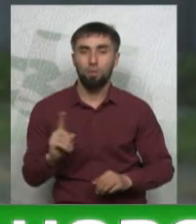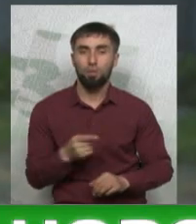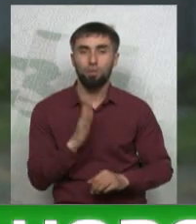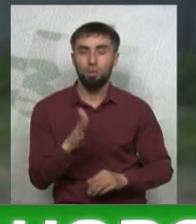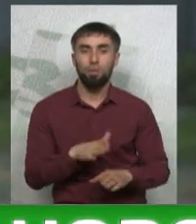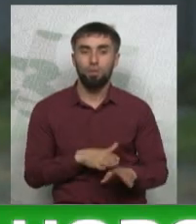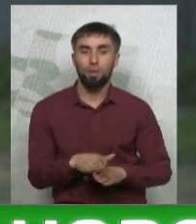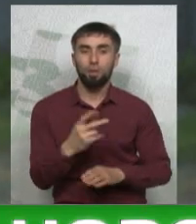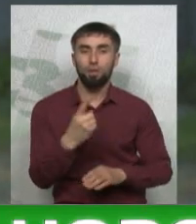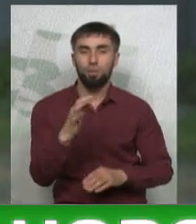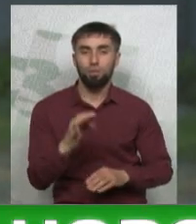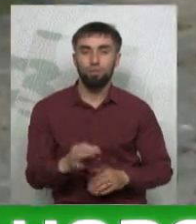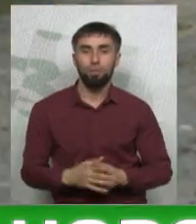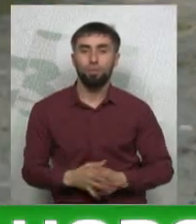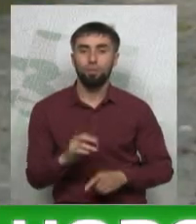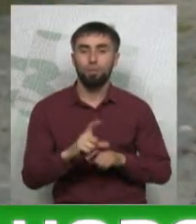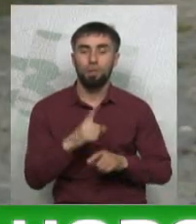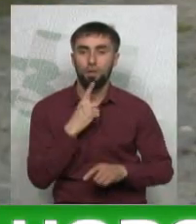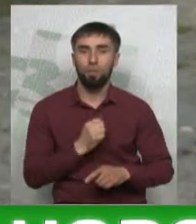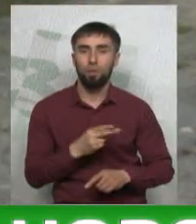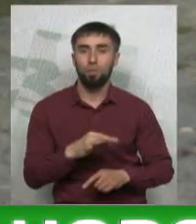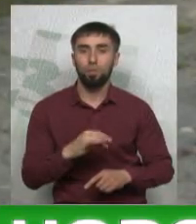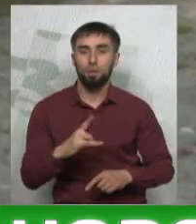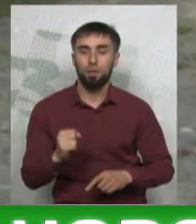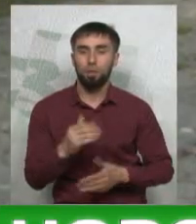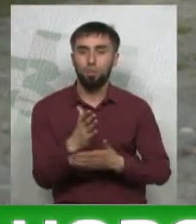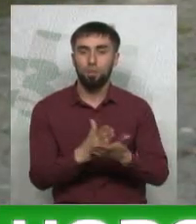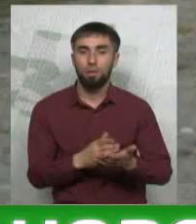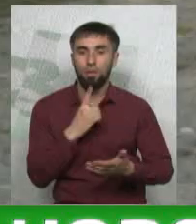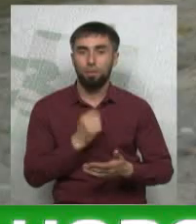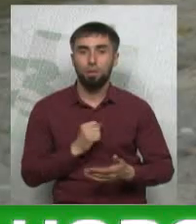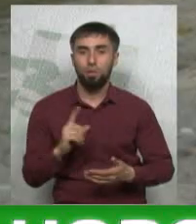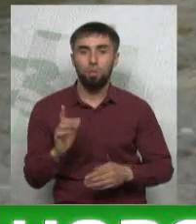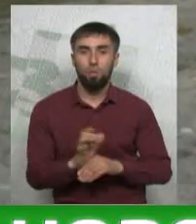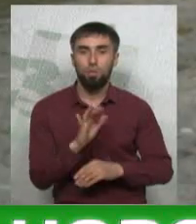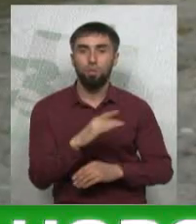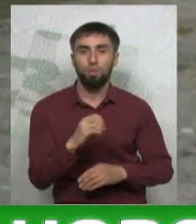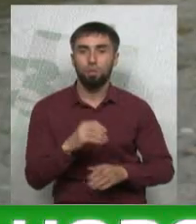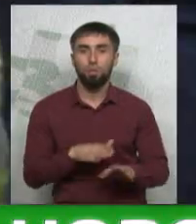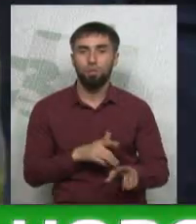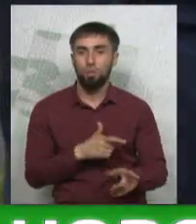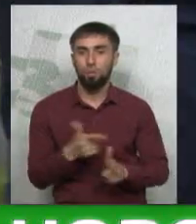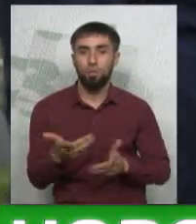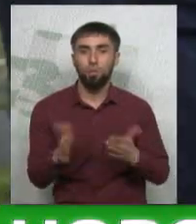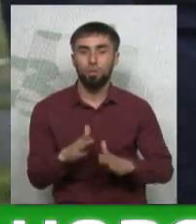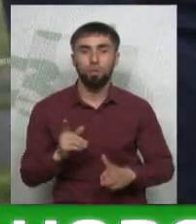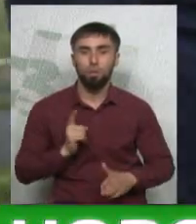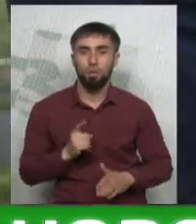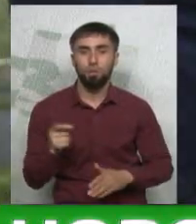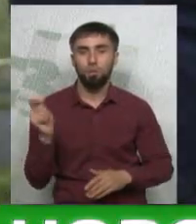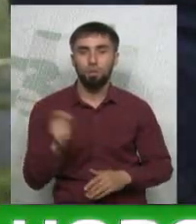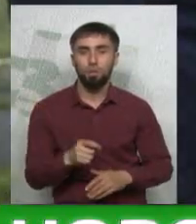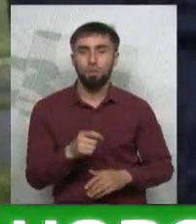будет выполнена на 100%. По словам военного комиссара, половину новобранцев на отправку они уже подготовили. Осталось дождаться